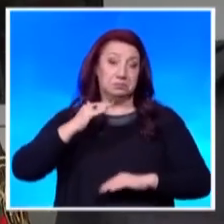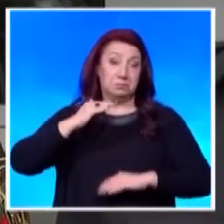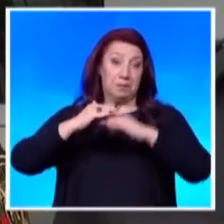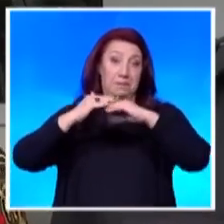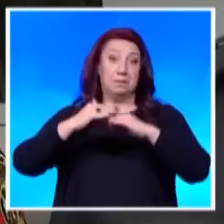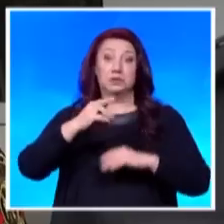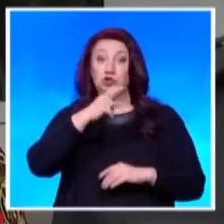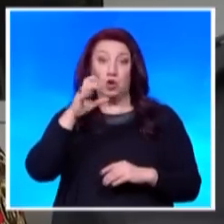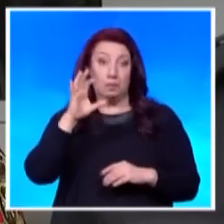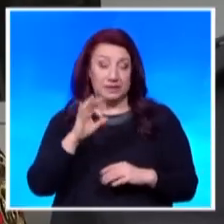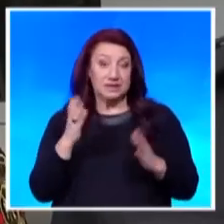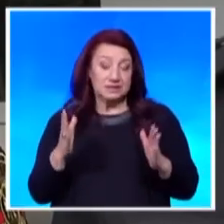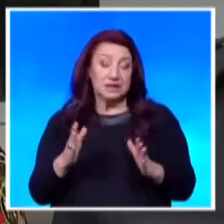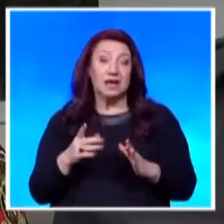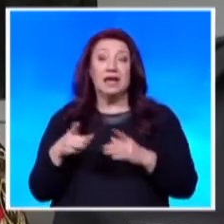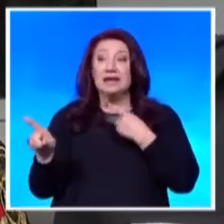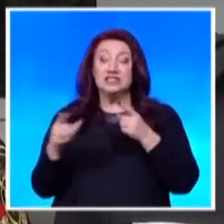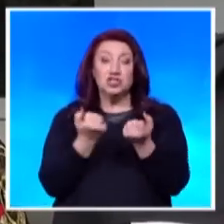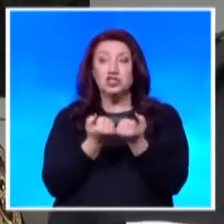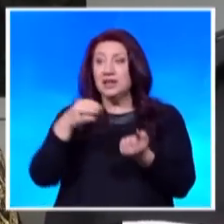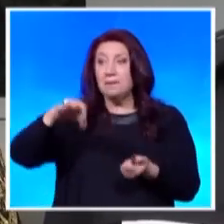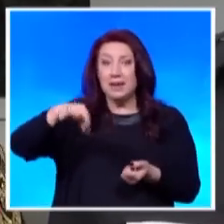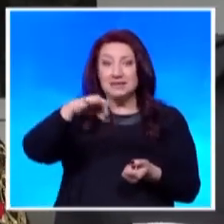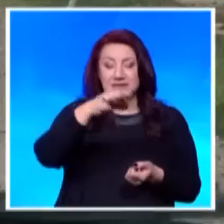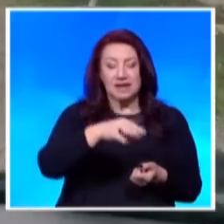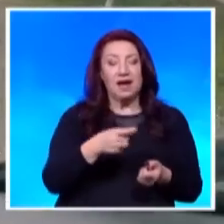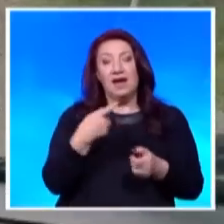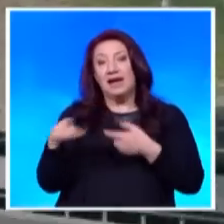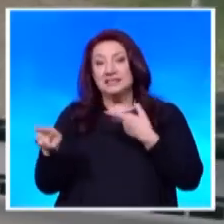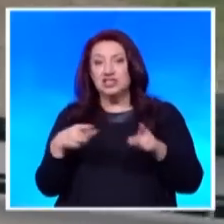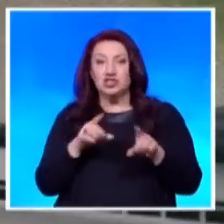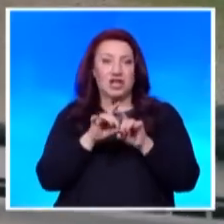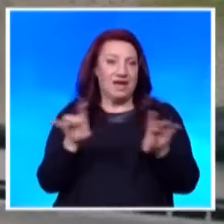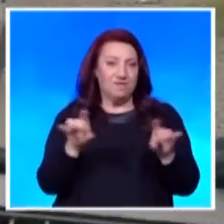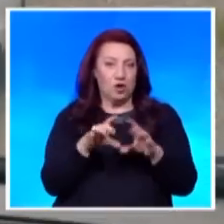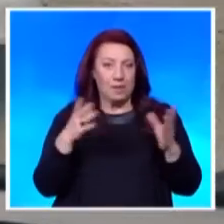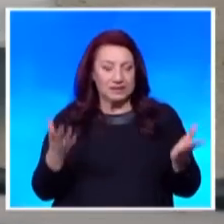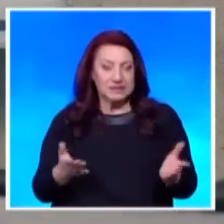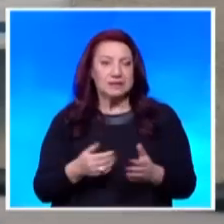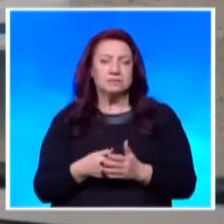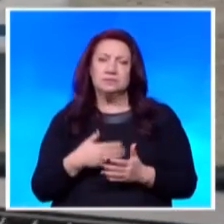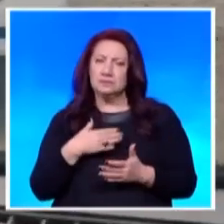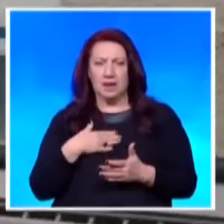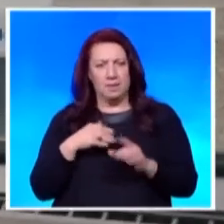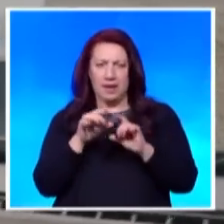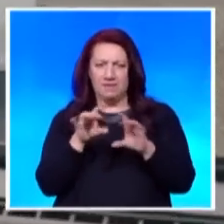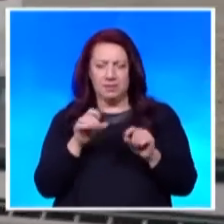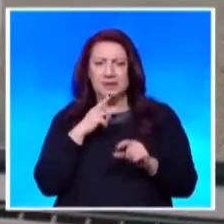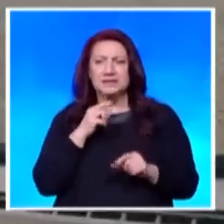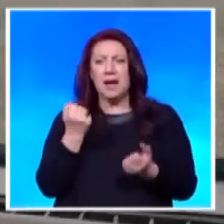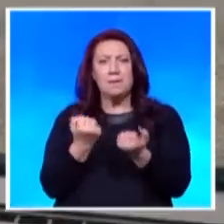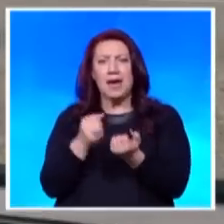различни места. Информацията е различна и съответно ние я проверяваме. Има и данни на места за корпоративен